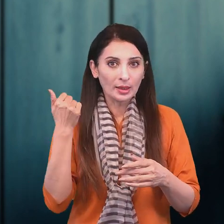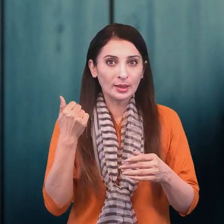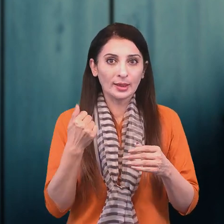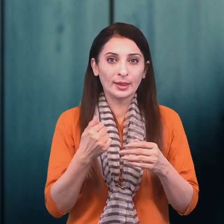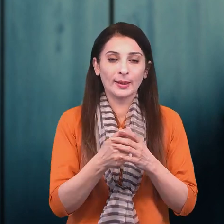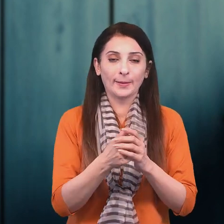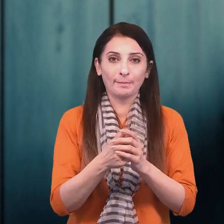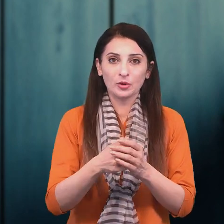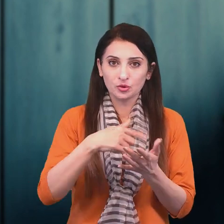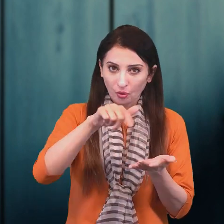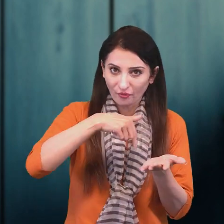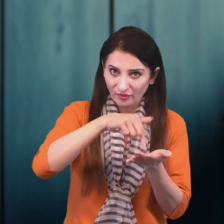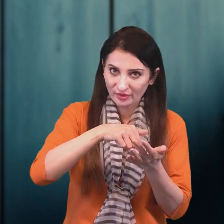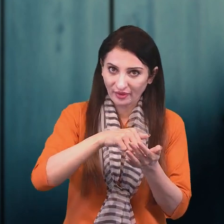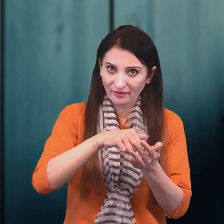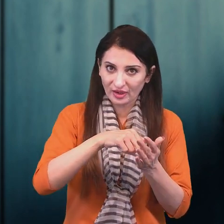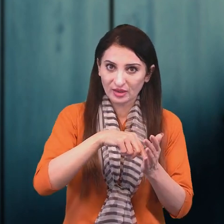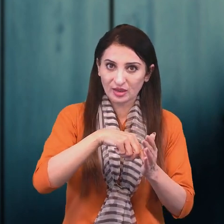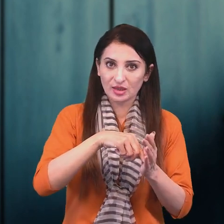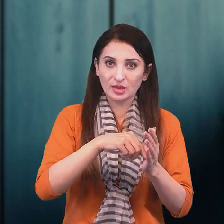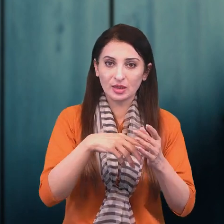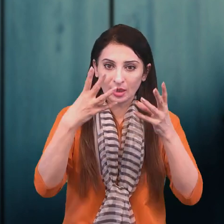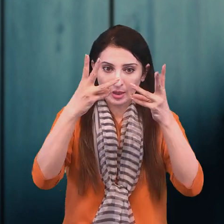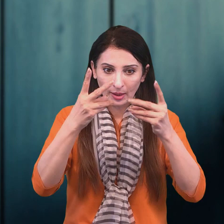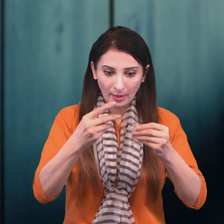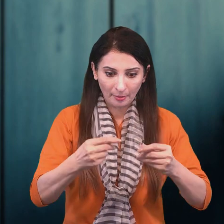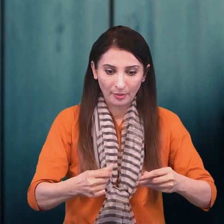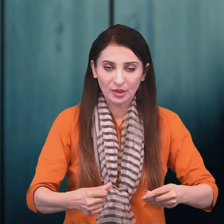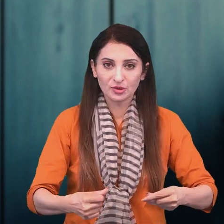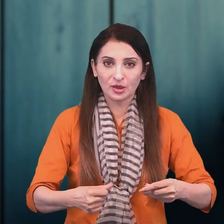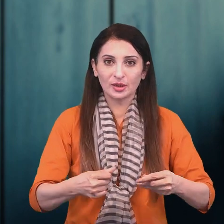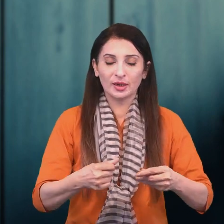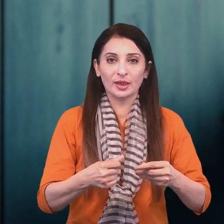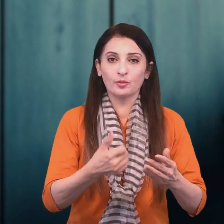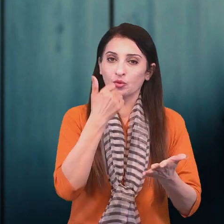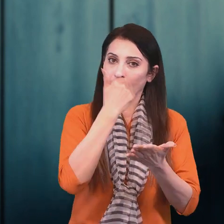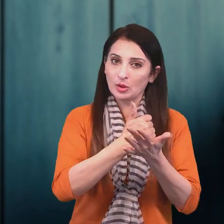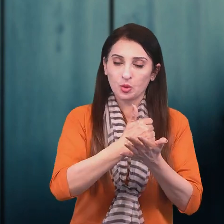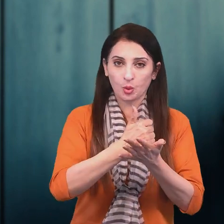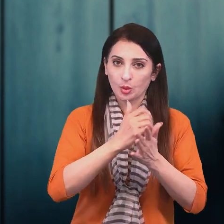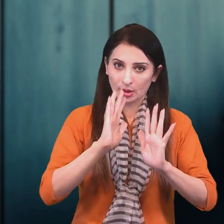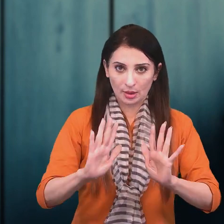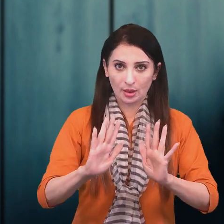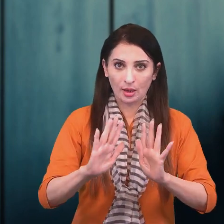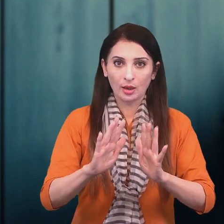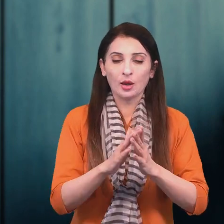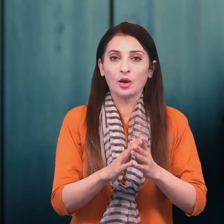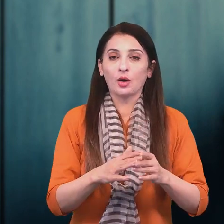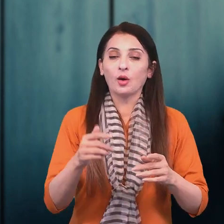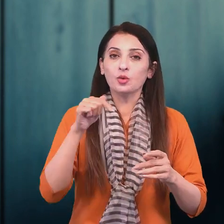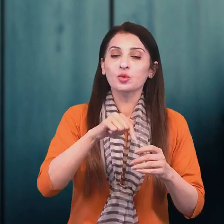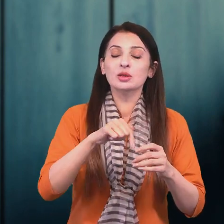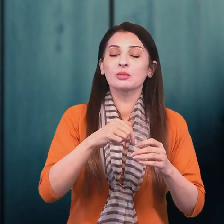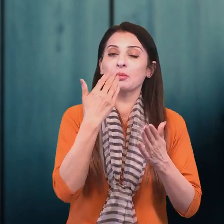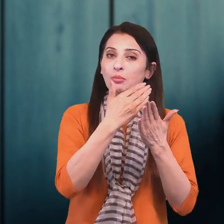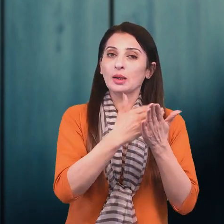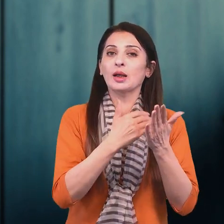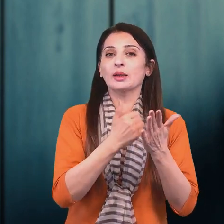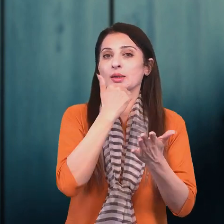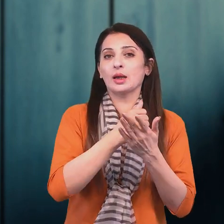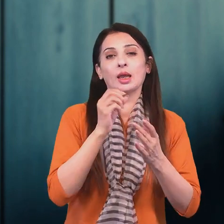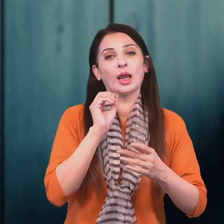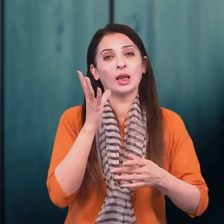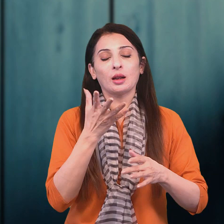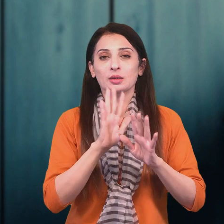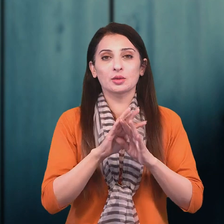अंदर वफाकी वज़ीर जो हमारे थे फ़ाइनेंस, उनकी तरफ से मंज़ूर हो गया और उनकी तरफ से कमीशन के बाकायदा क़याम का ऐलान हो